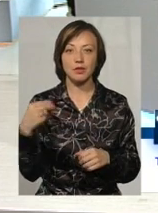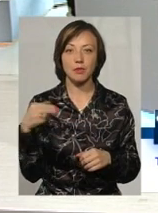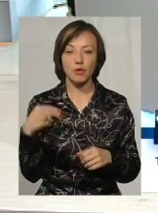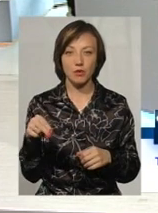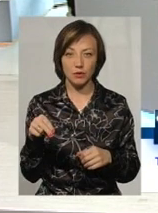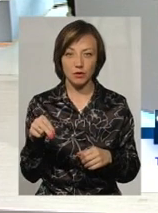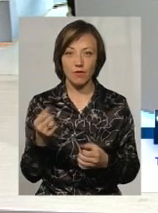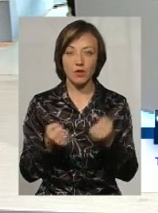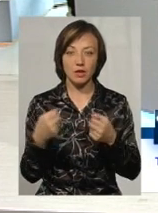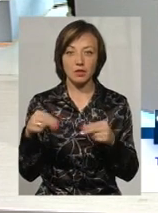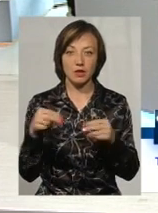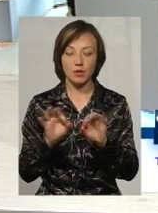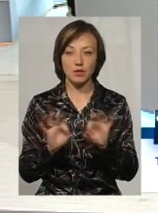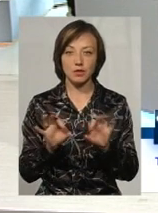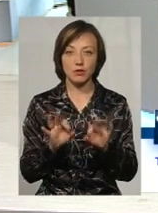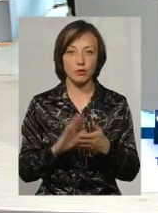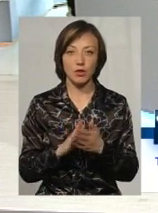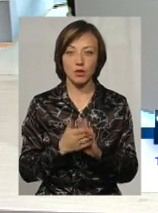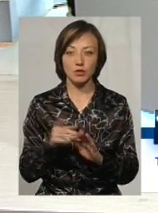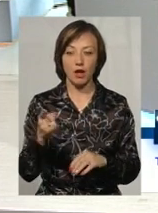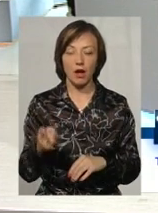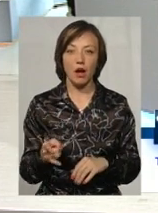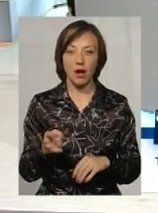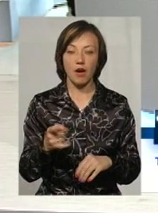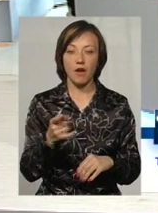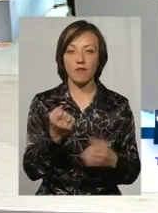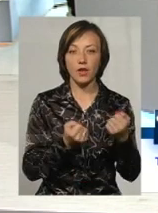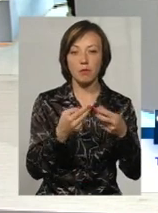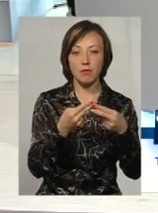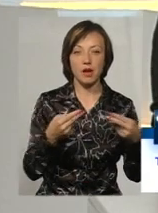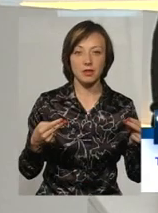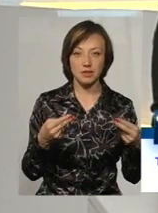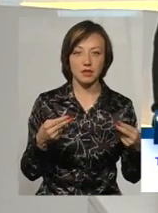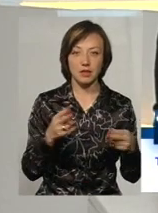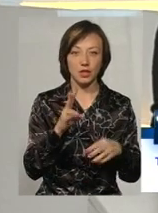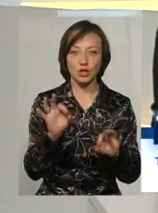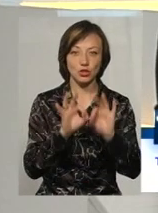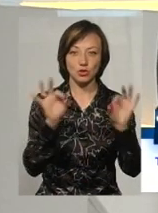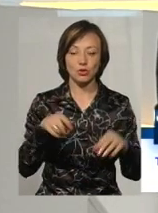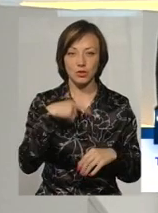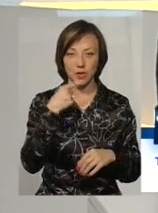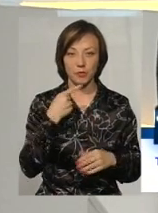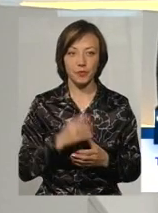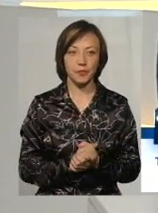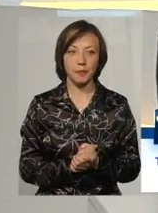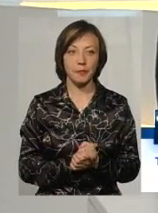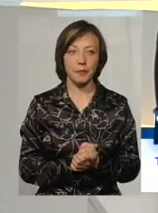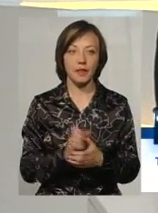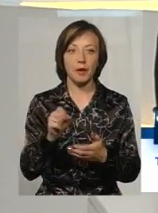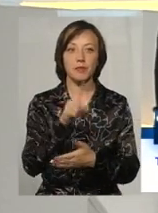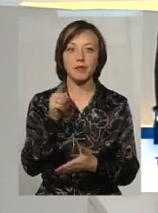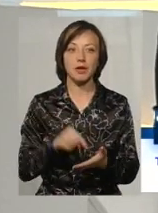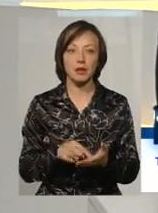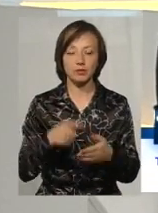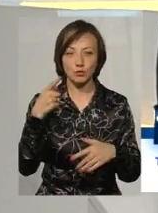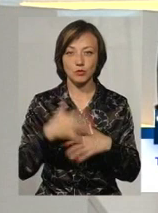для водія запорожця розказує, що не положено тут ставати, а для водія мерса ні слова. Скажіть, будь ласка, чітко ваше питання,